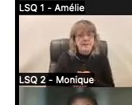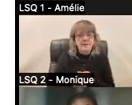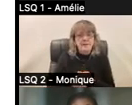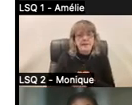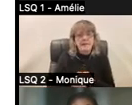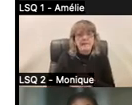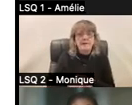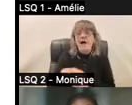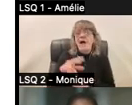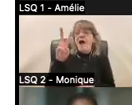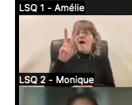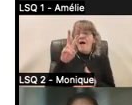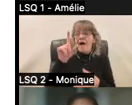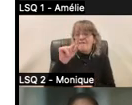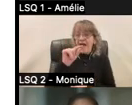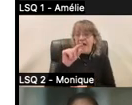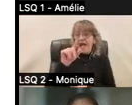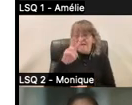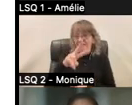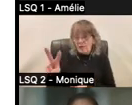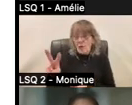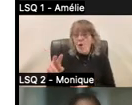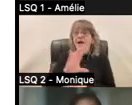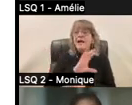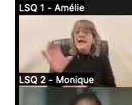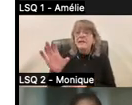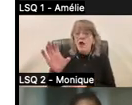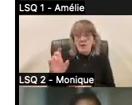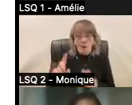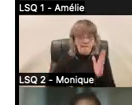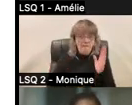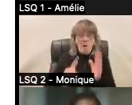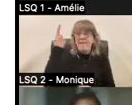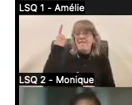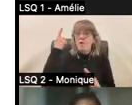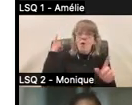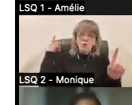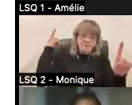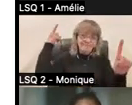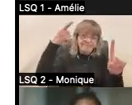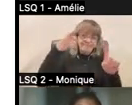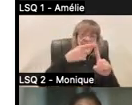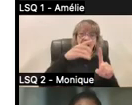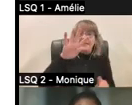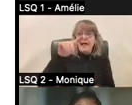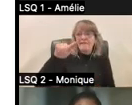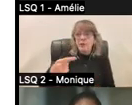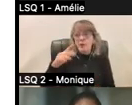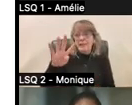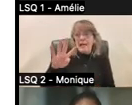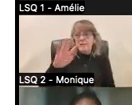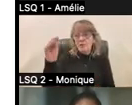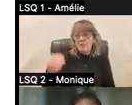En 2022, le Canada a atteint pour la première fois la cible de 4,4%